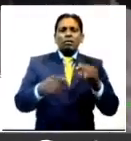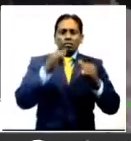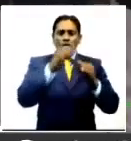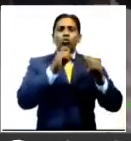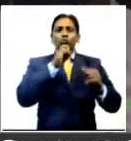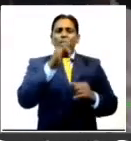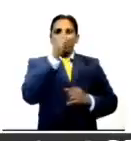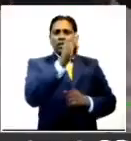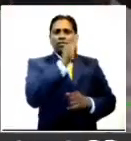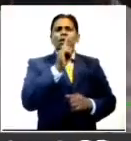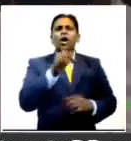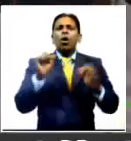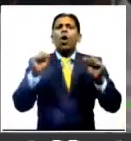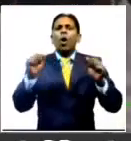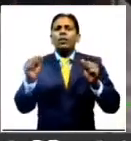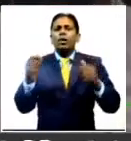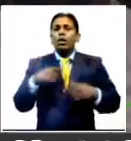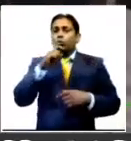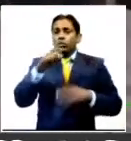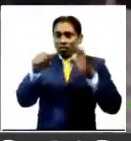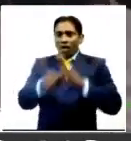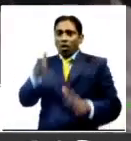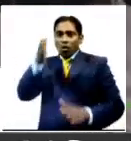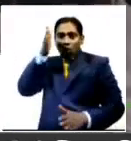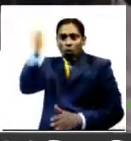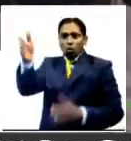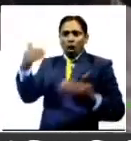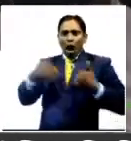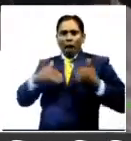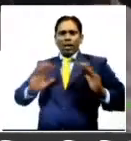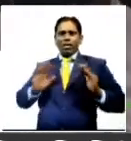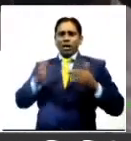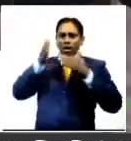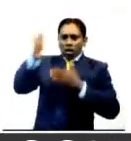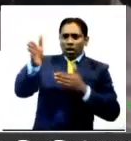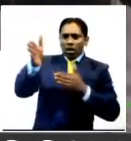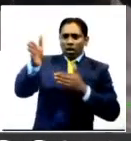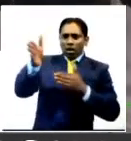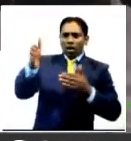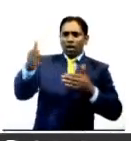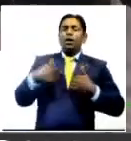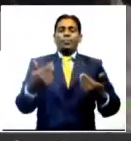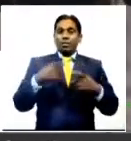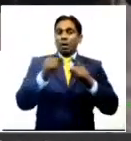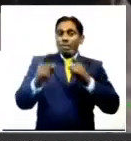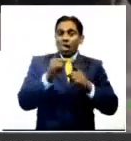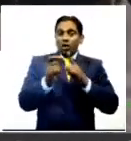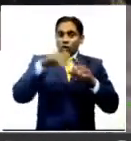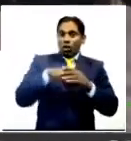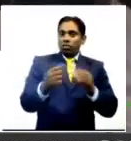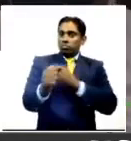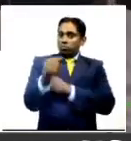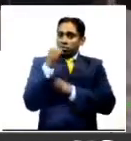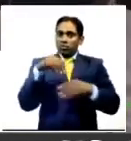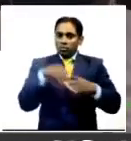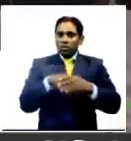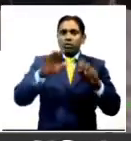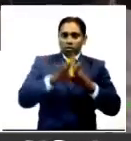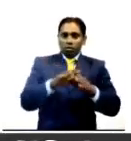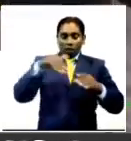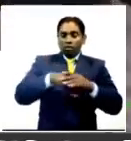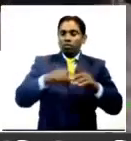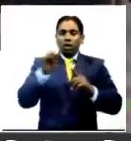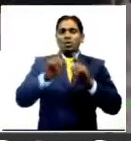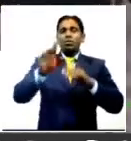තීන්දුවේ වරදක් තියෙනවා නම් ඒක වැරදි කියලා පාර්ලිමේන්තු මන්ත්‍රී වරප්‍රසාද වලට මුවාවෙන්න නැතුව යන්නේ එළියට ගිහිලා ප්‍රසිද්ධ නාලිකා වලට ගිහිලා